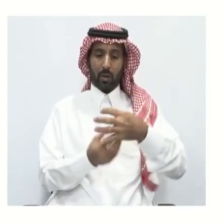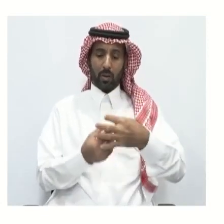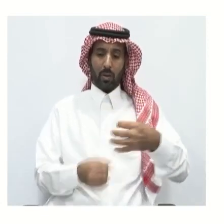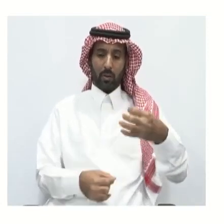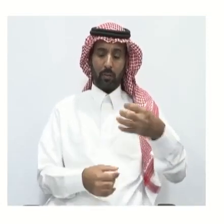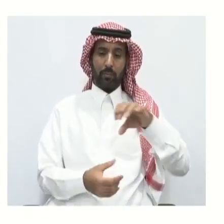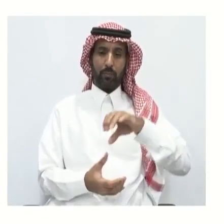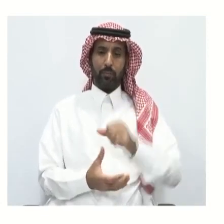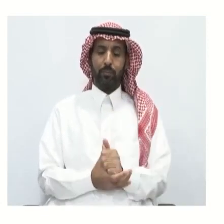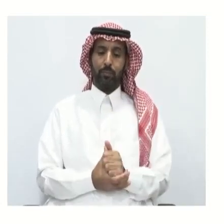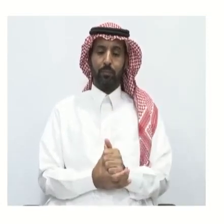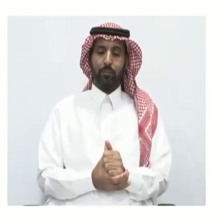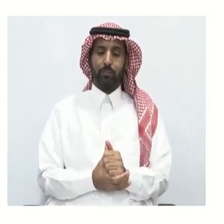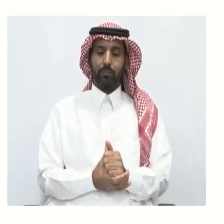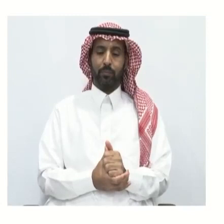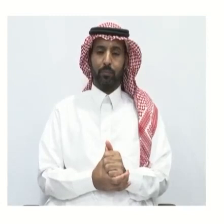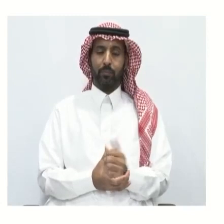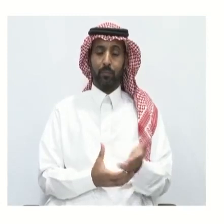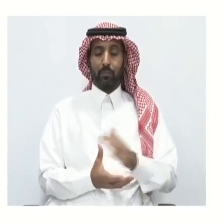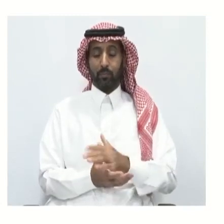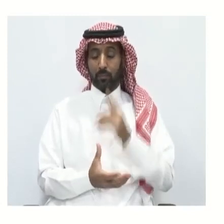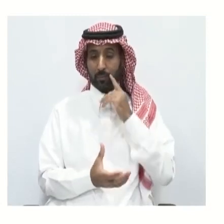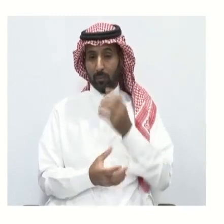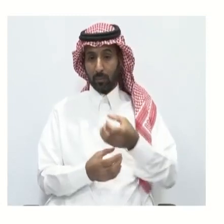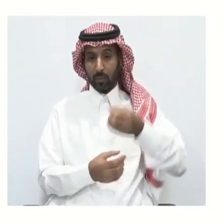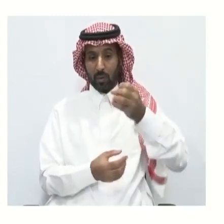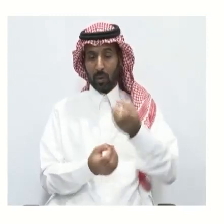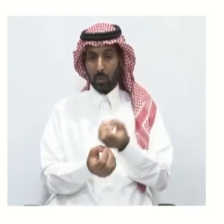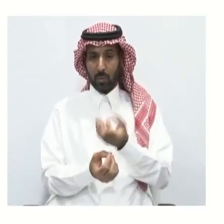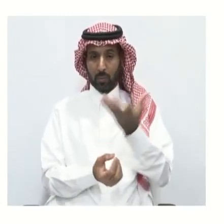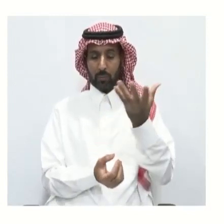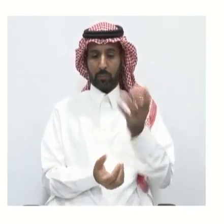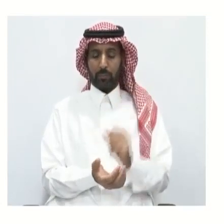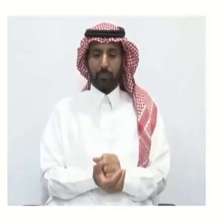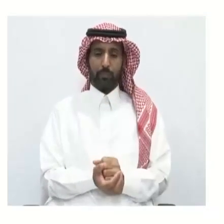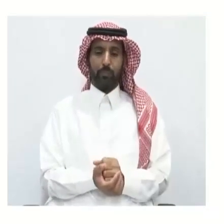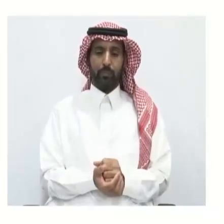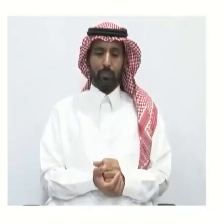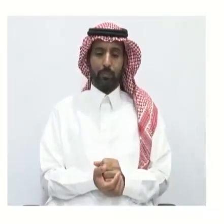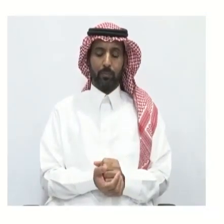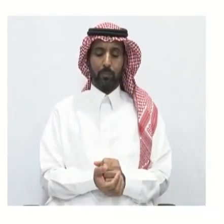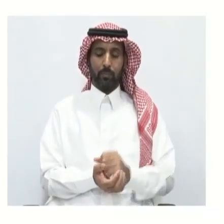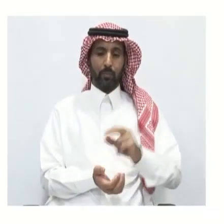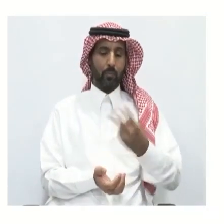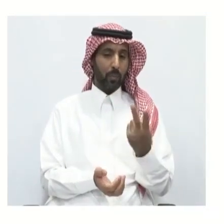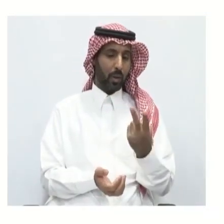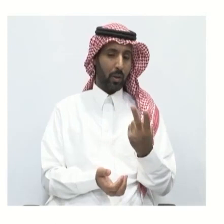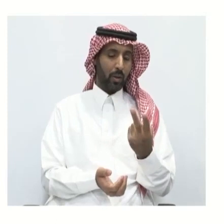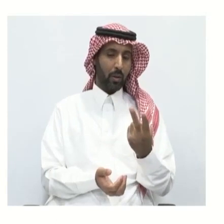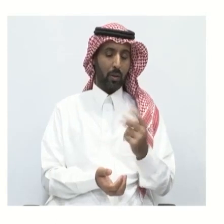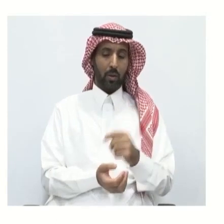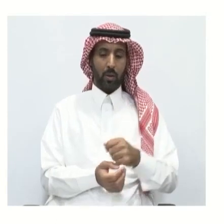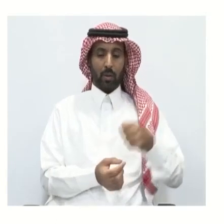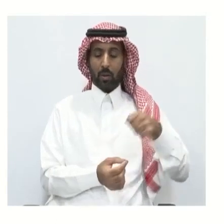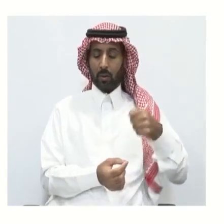المتفاعله والناتجه في الحاله السائله على سطوح الاوعيه او قد تتبخر اثنان قد